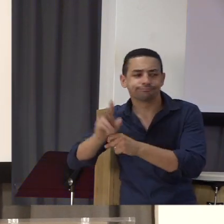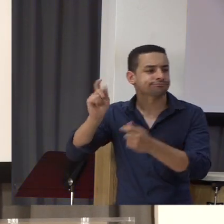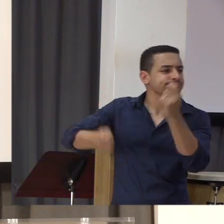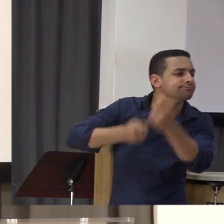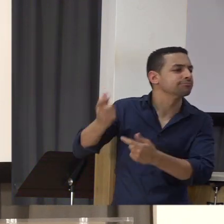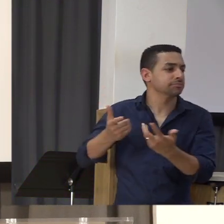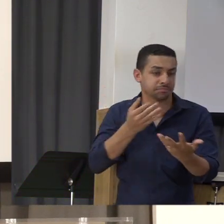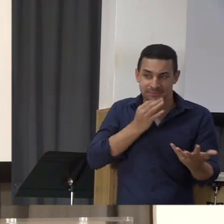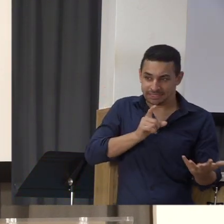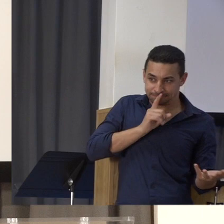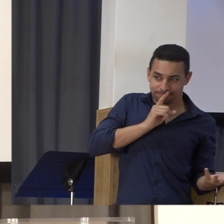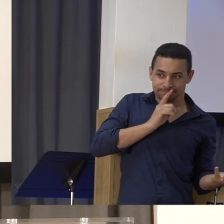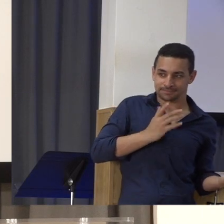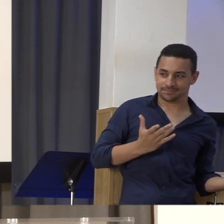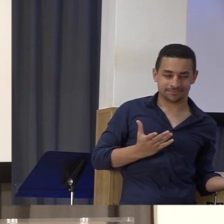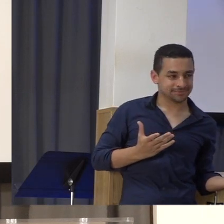Alléluia.